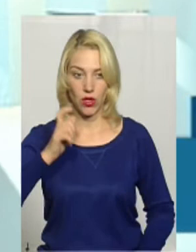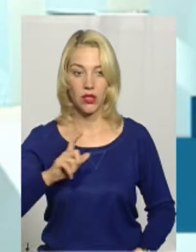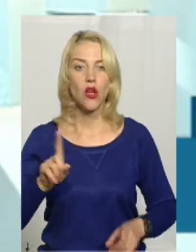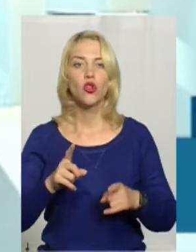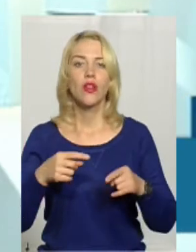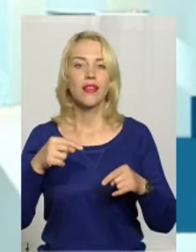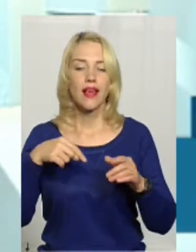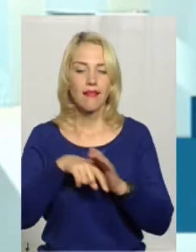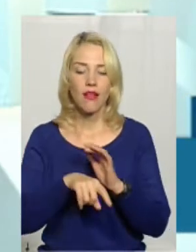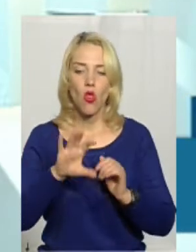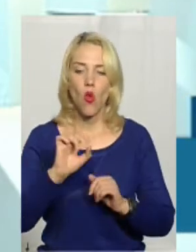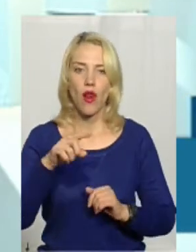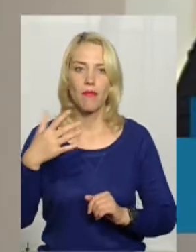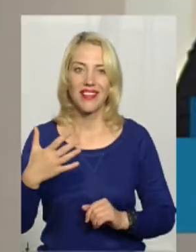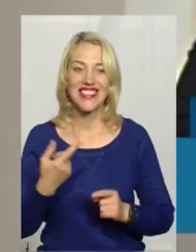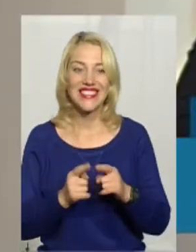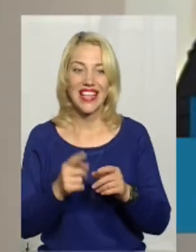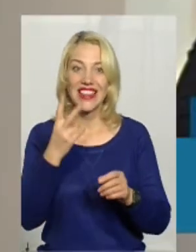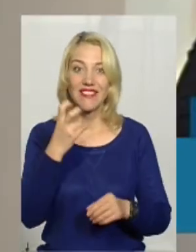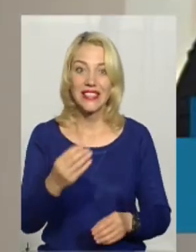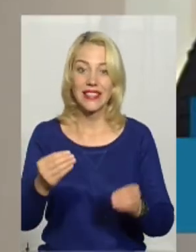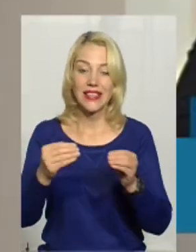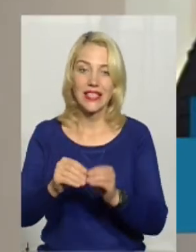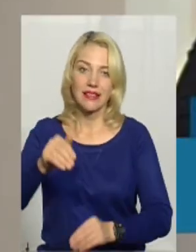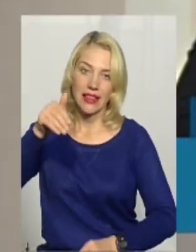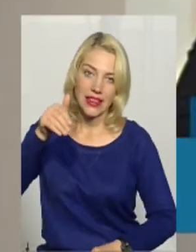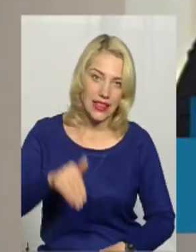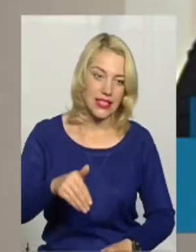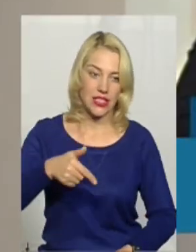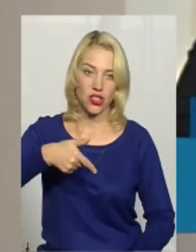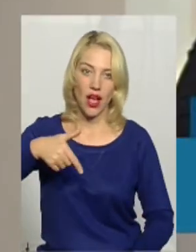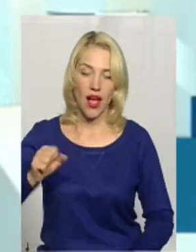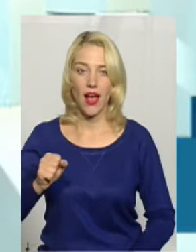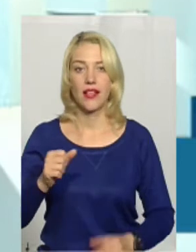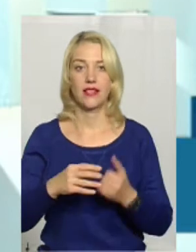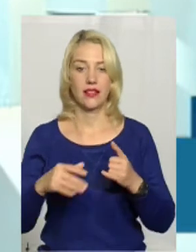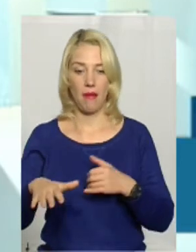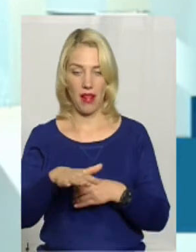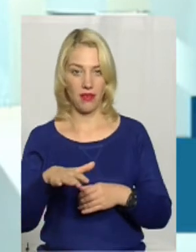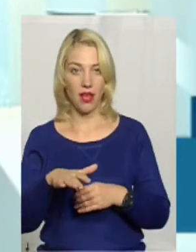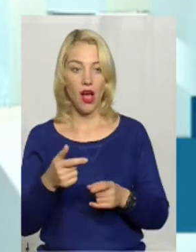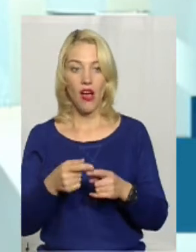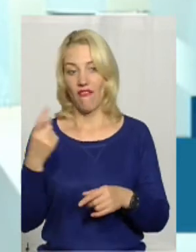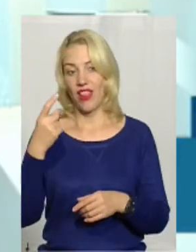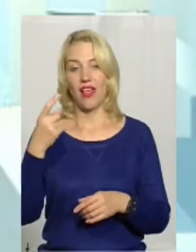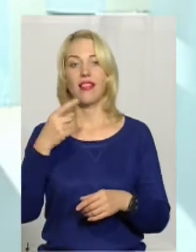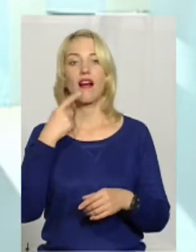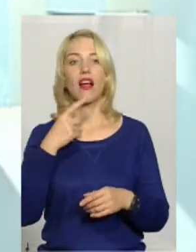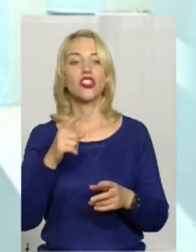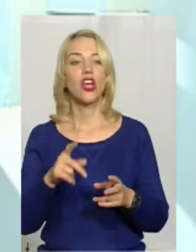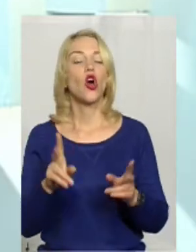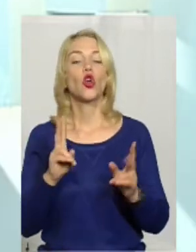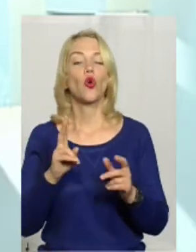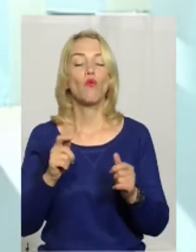0,5% території України? Це 210 тисяч гектарів землі. Тобто, влада сьогодні каже, а хто собі її може